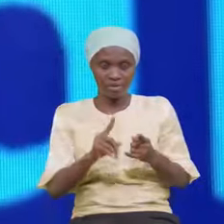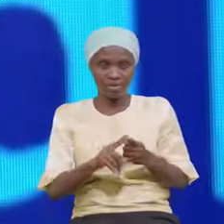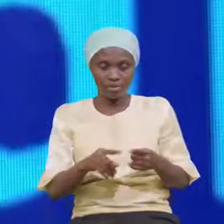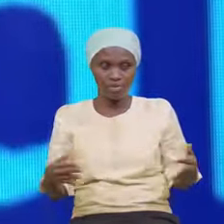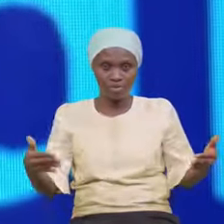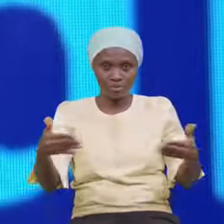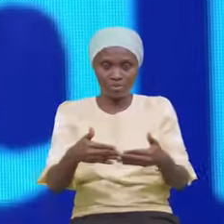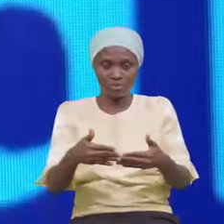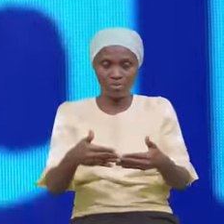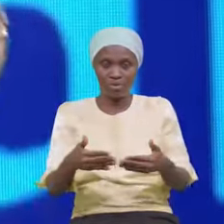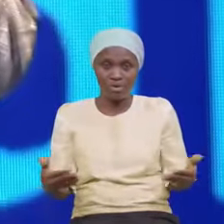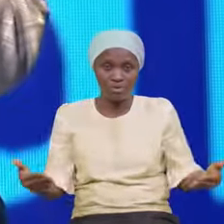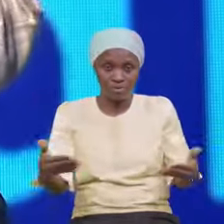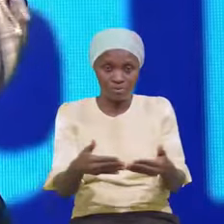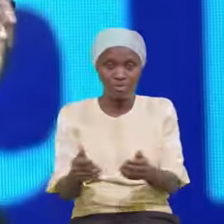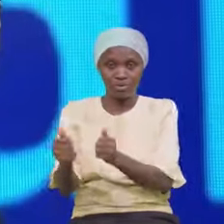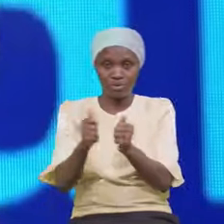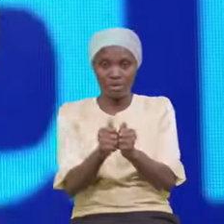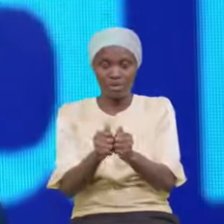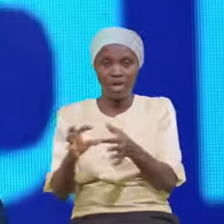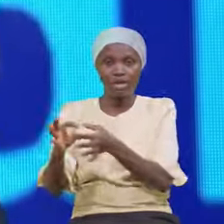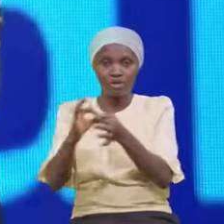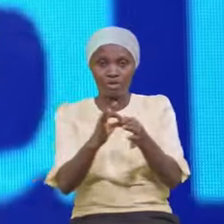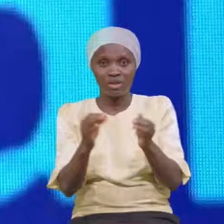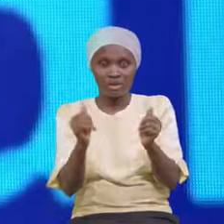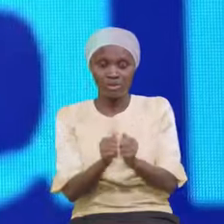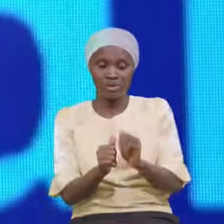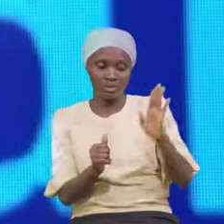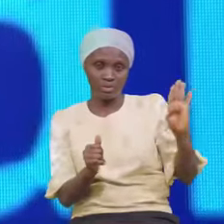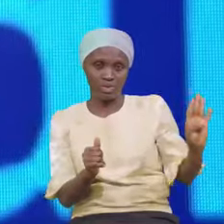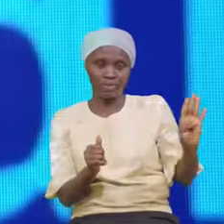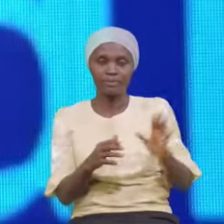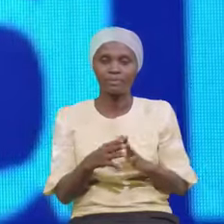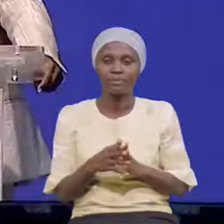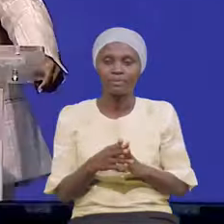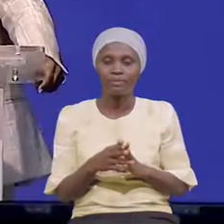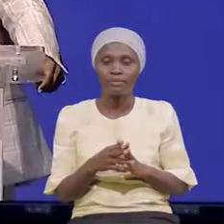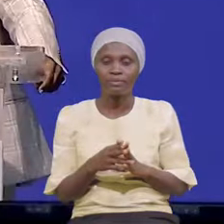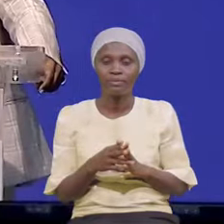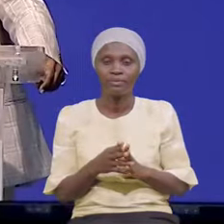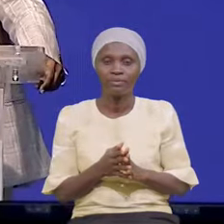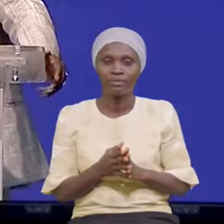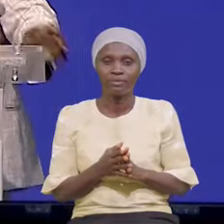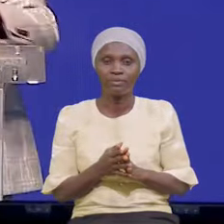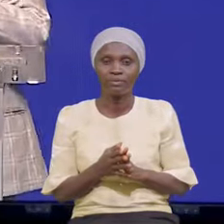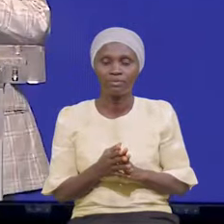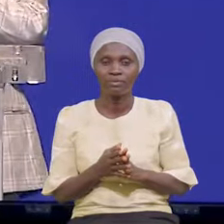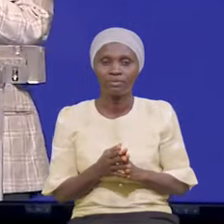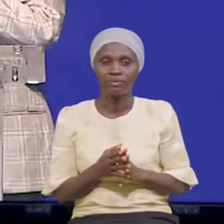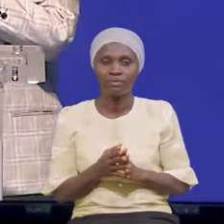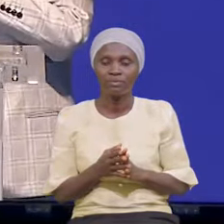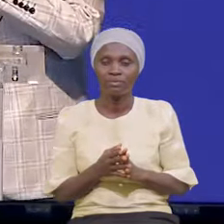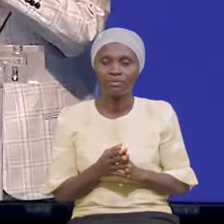needs togetherness, unity with B. ఏని సంతృప్తి పరచాలంటే బి అనే వ్యక్తితో